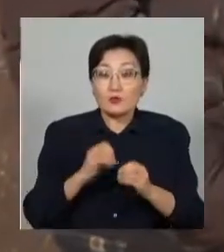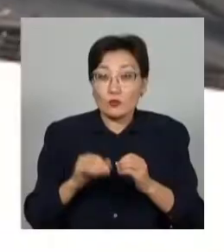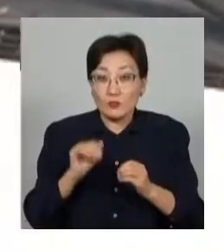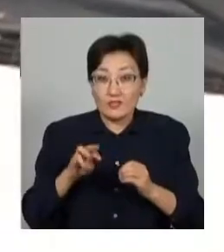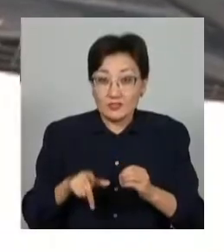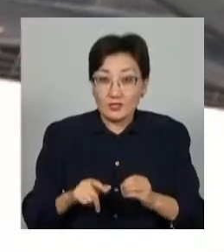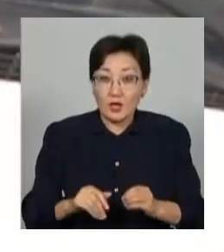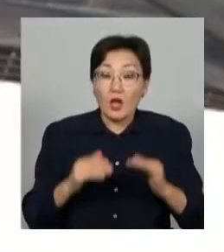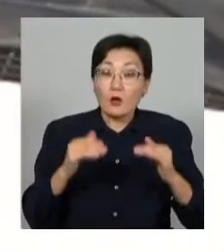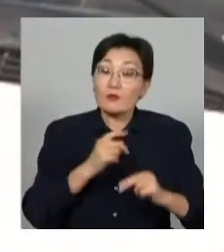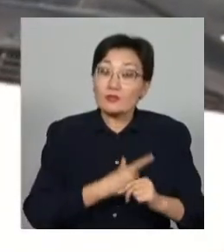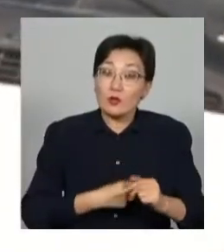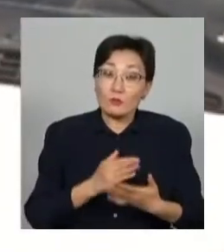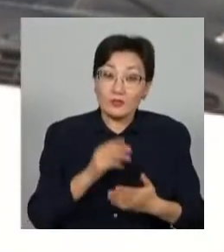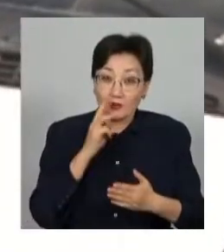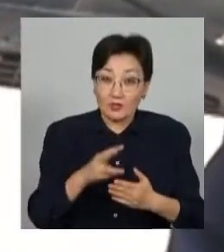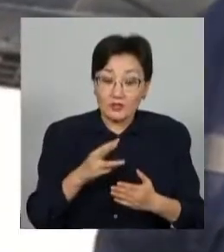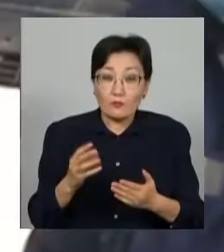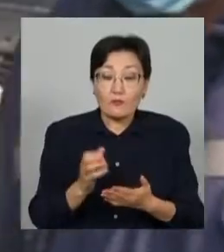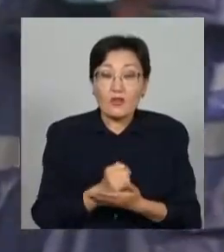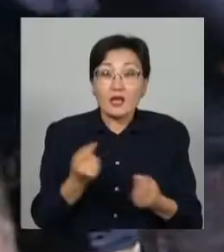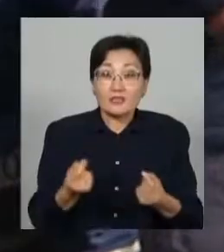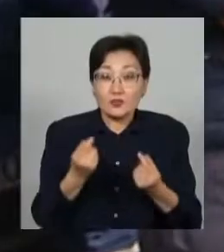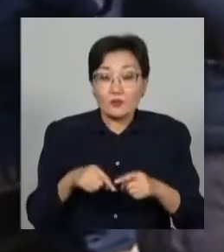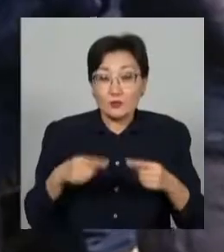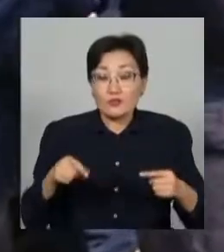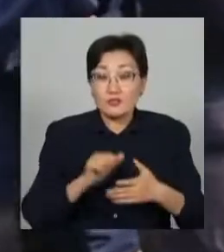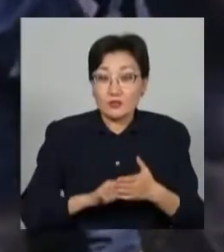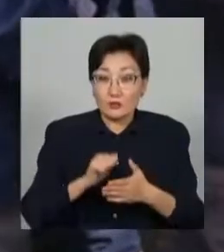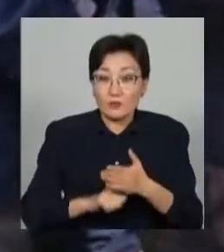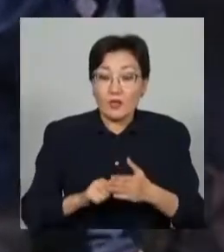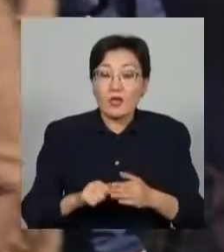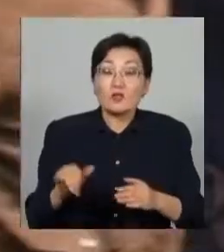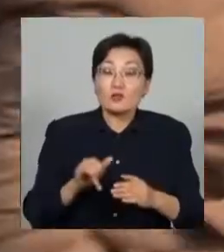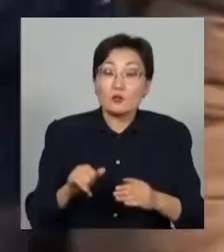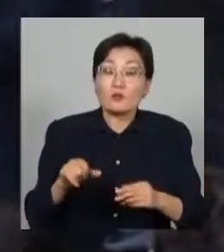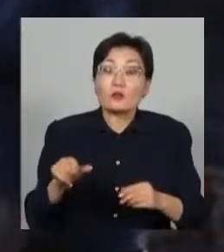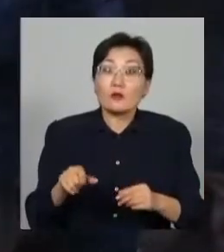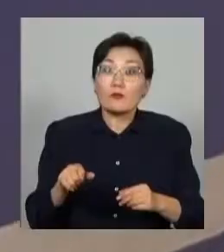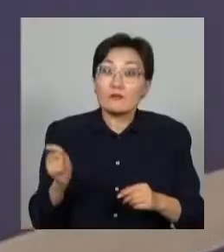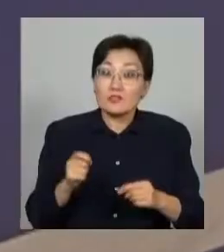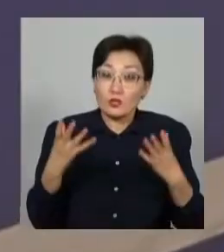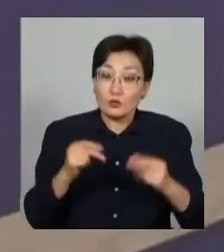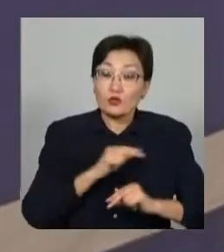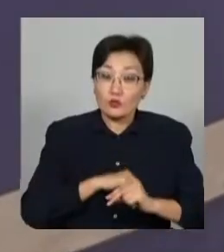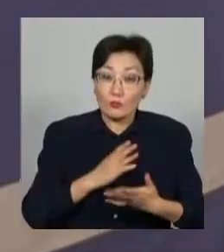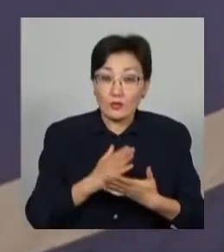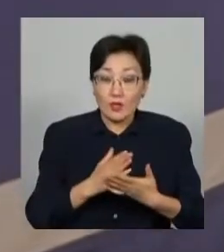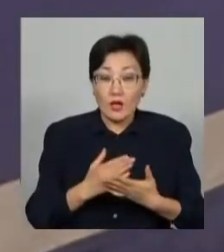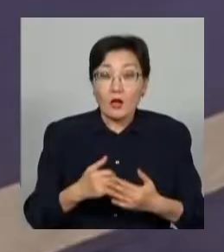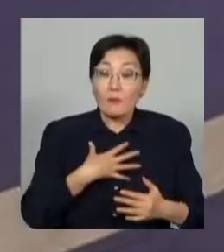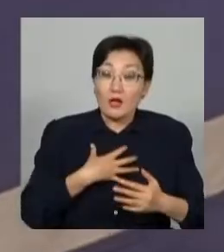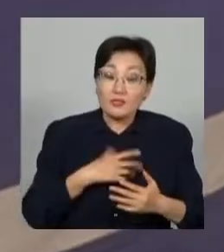теңге ғана. Жоғары білімі бола тұра жалақыдан таршылық көріп жүргендер түрлі себеппен сенбі жексенбіде де жұмысқа шығып жүр. Бұл ретте онсыз